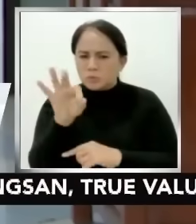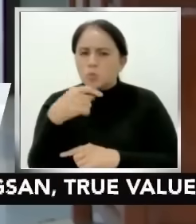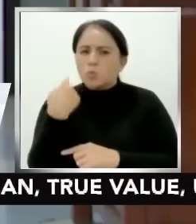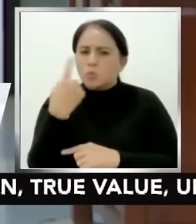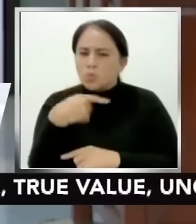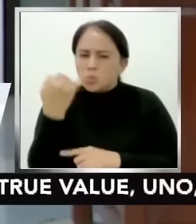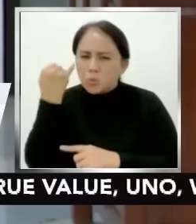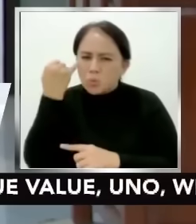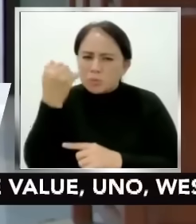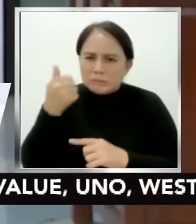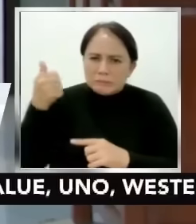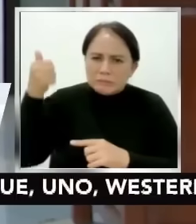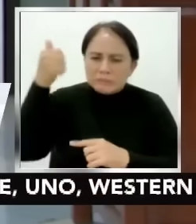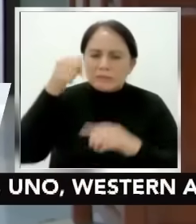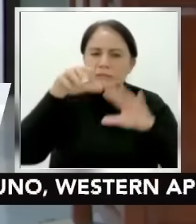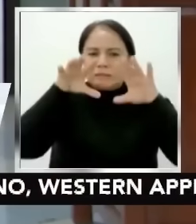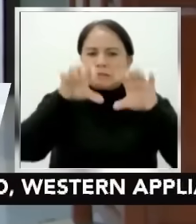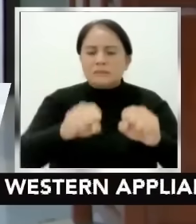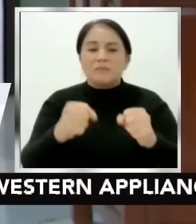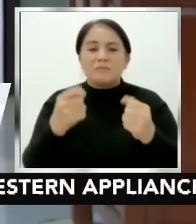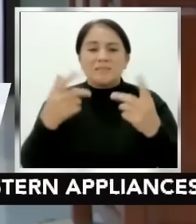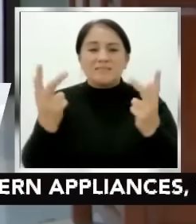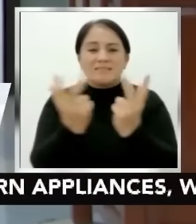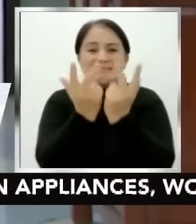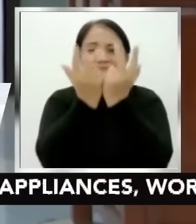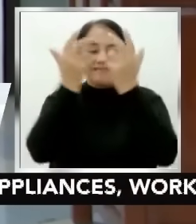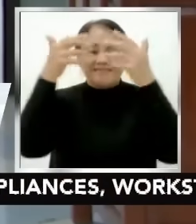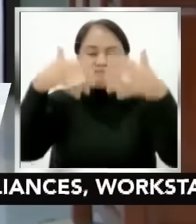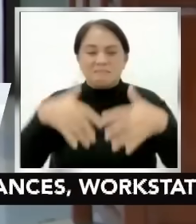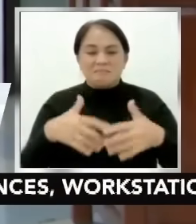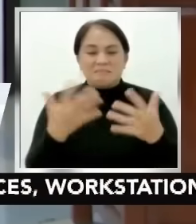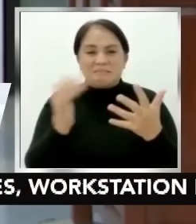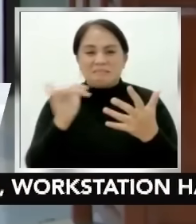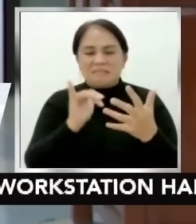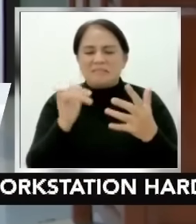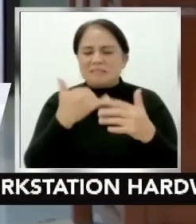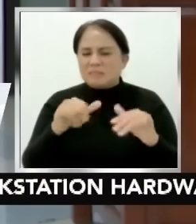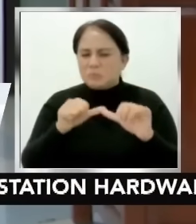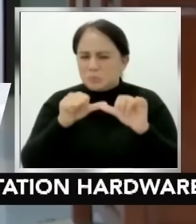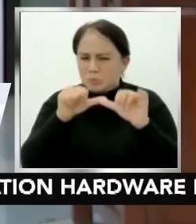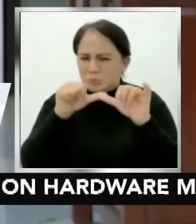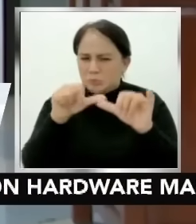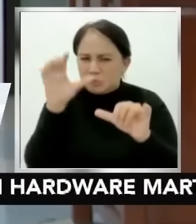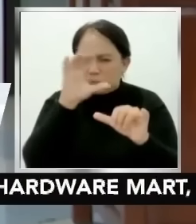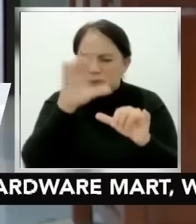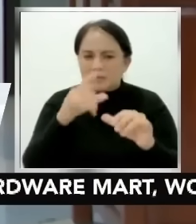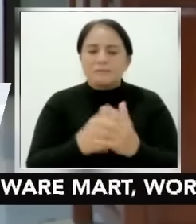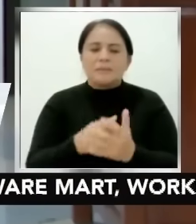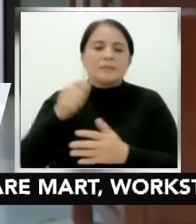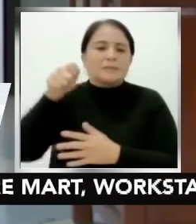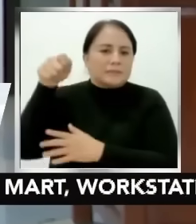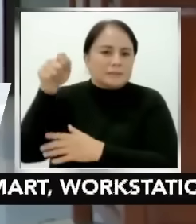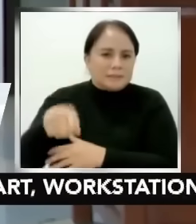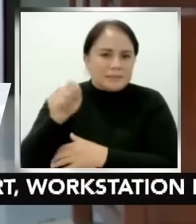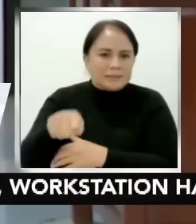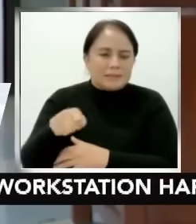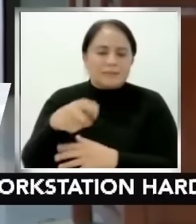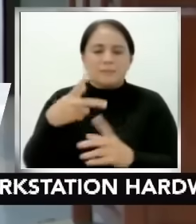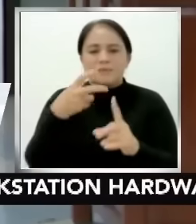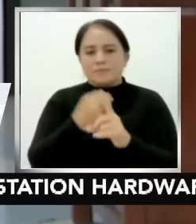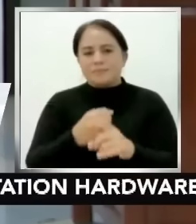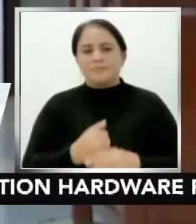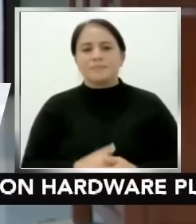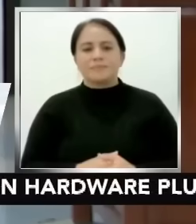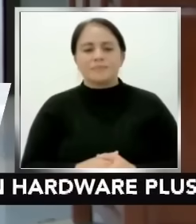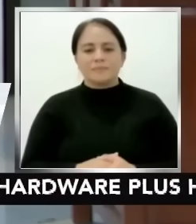sa pagdukot sa mga nawawalang sabungero. Pero hindi raw sila titigil hanggat hindi na ibibigay ang hustisya sa mga biktima. Para